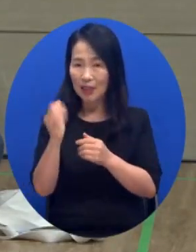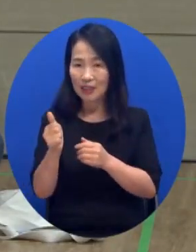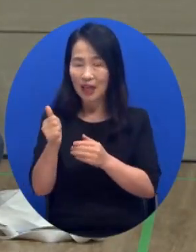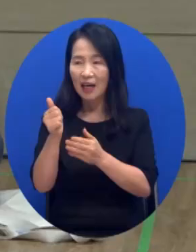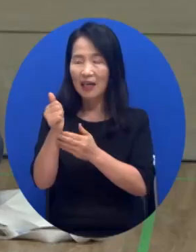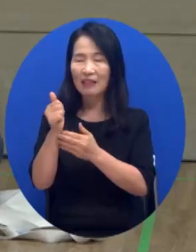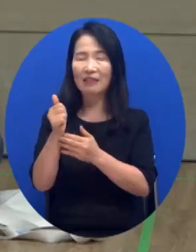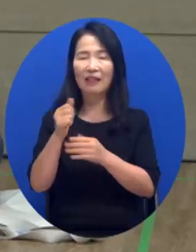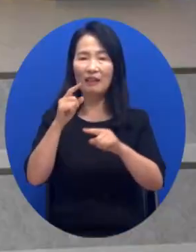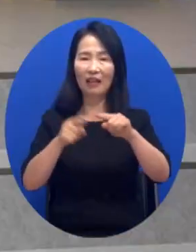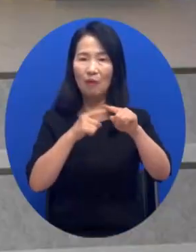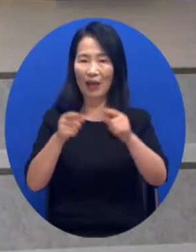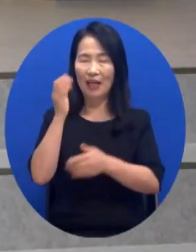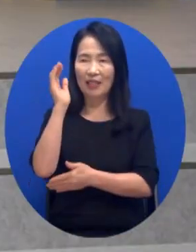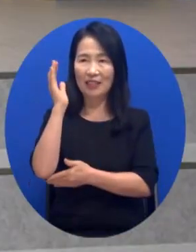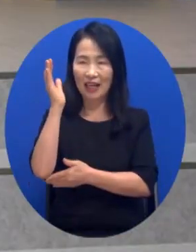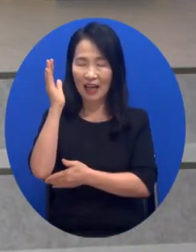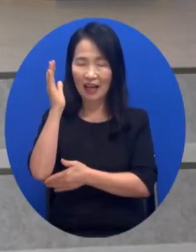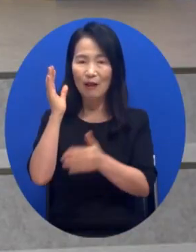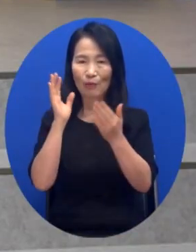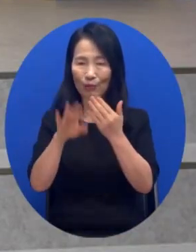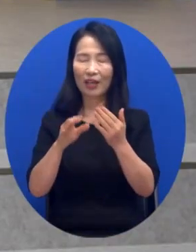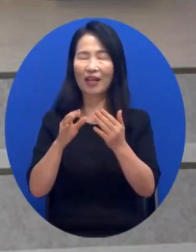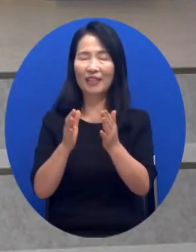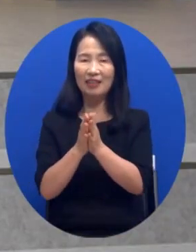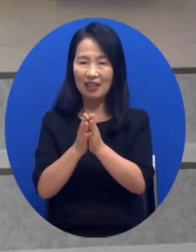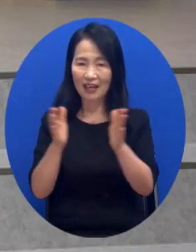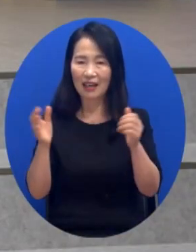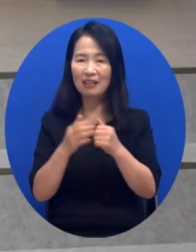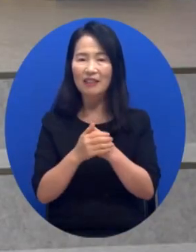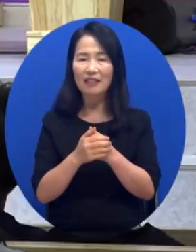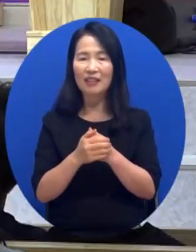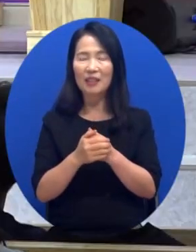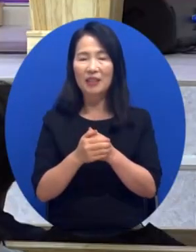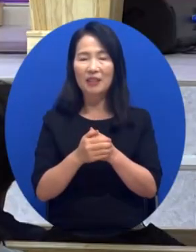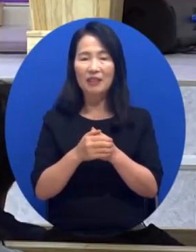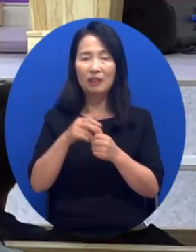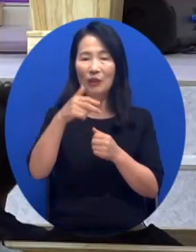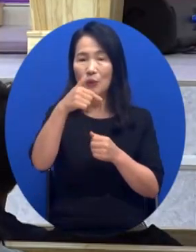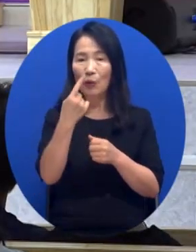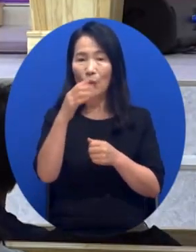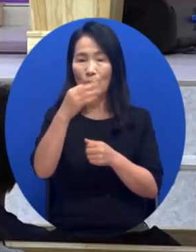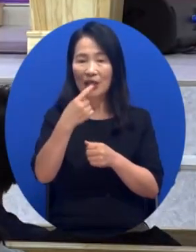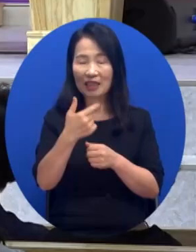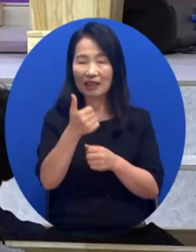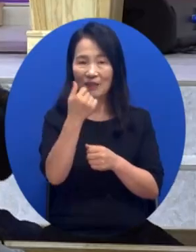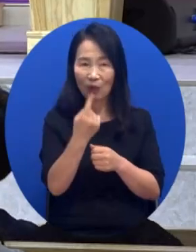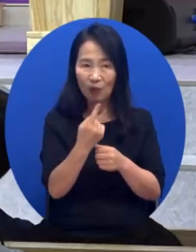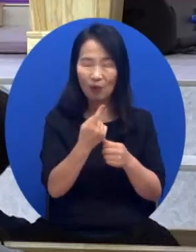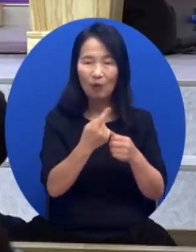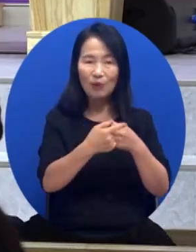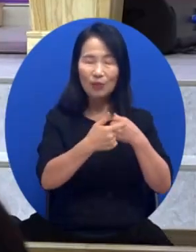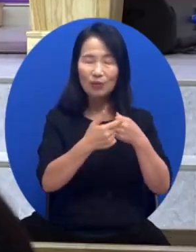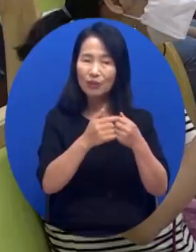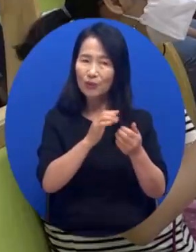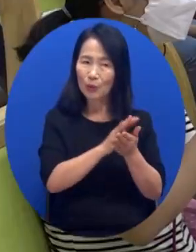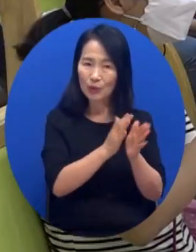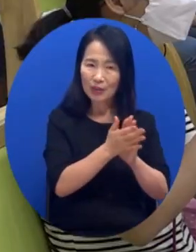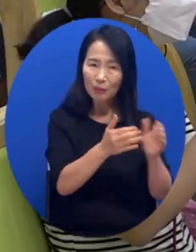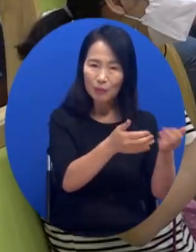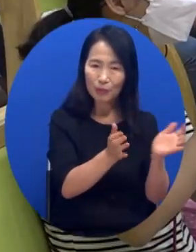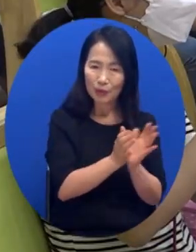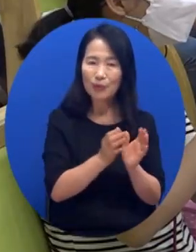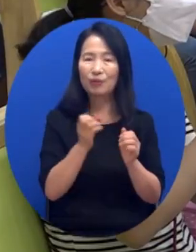대회사를 시작으로 진행한 대회에서 유초등부는 한소망교회 노은호 학생이, 중고등부는 한소망교회